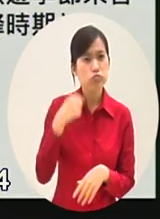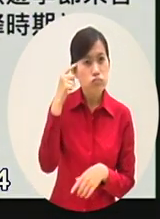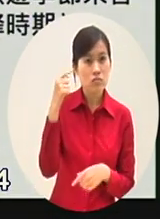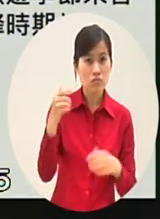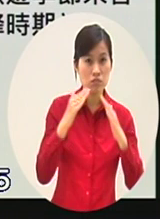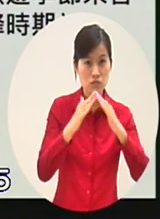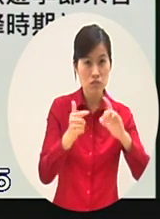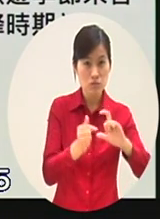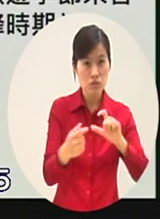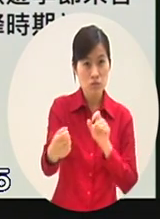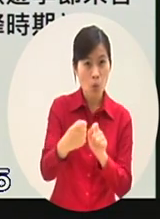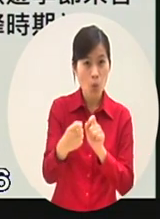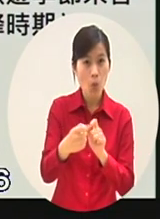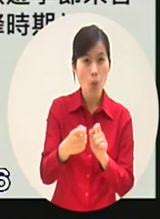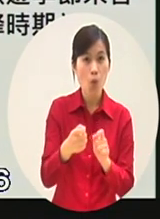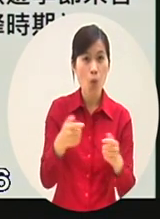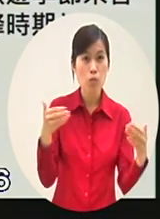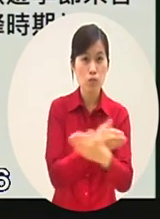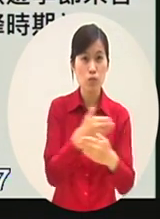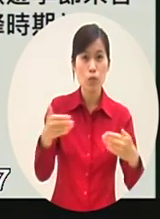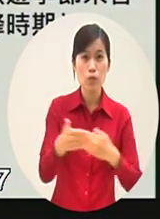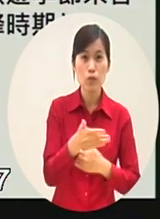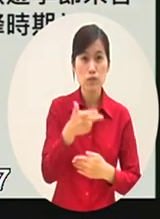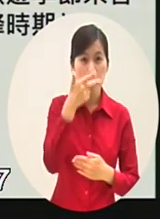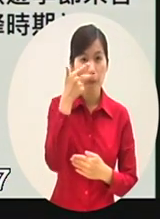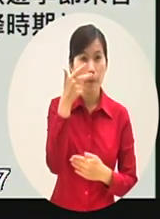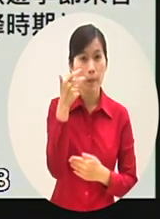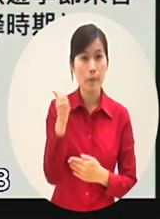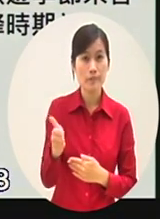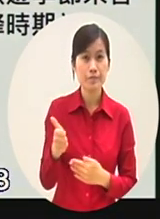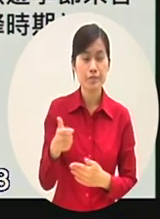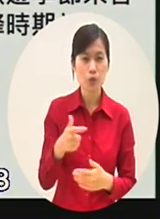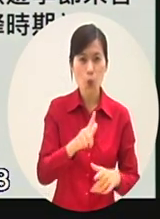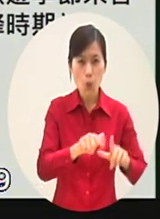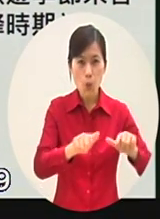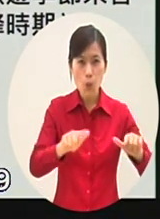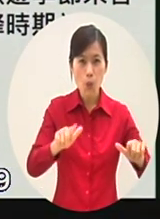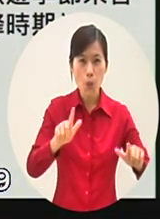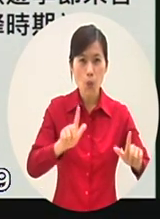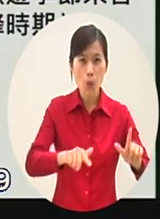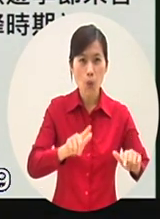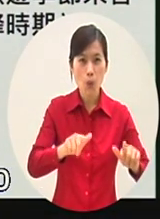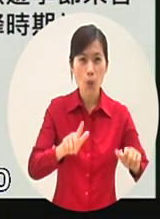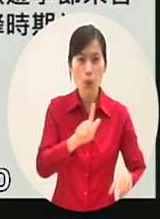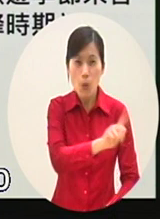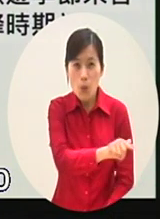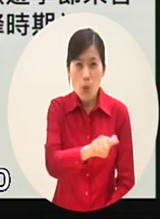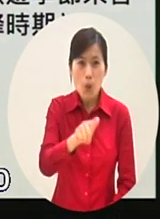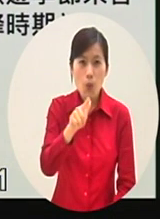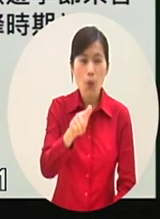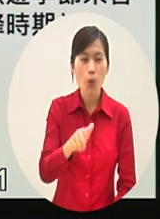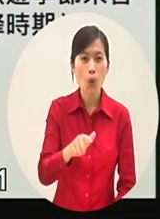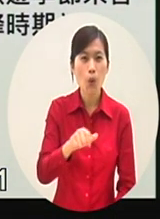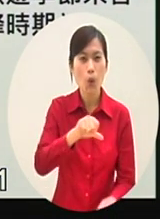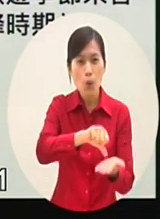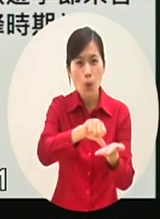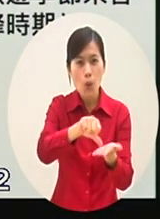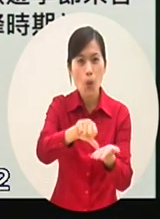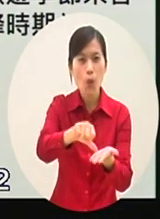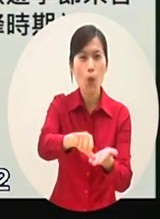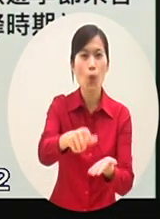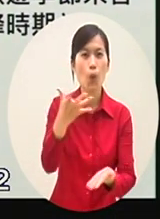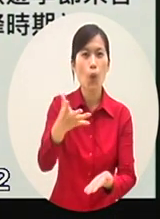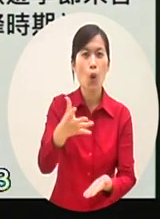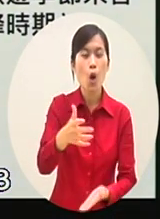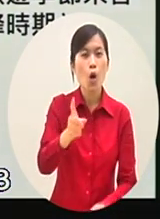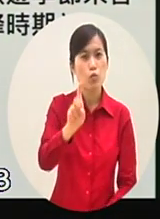近，交通也便利，而且那家哈物产丰富，那你比如说包哈，仅产量可以达到10万吨，